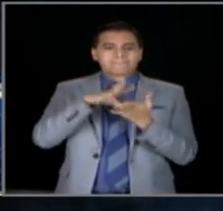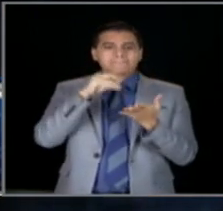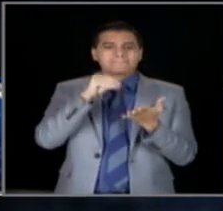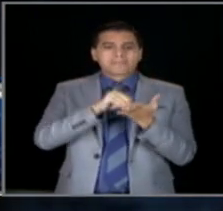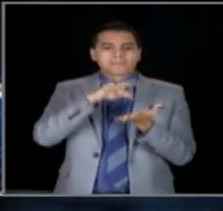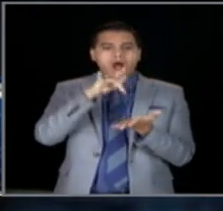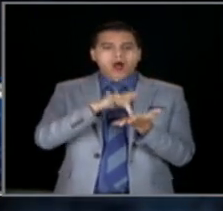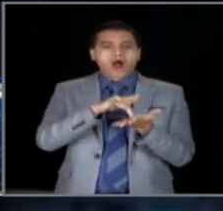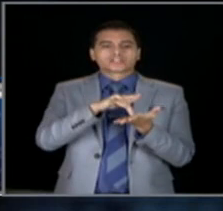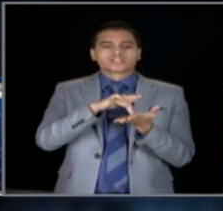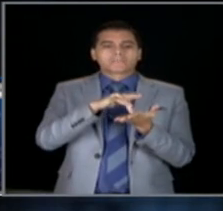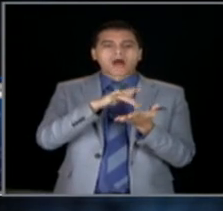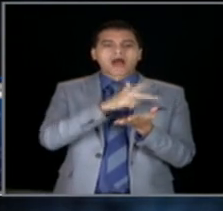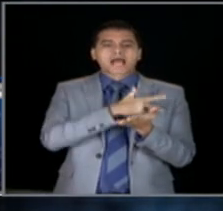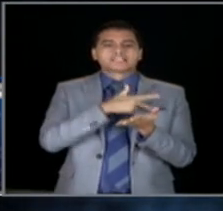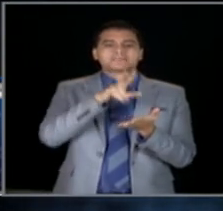في؟